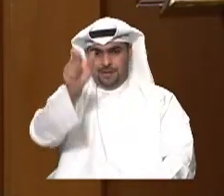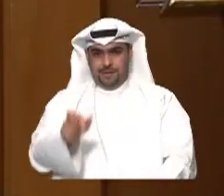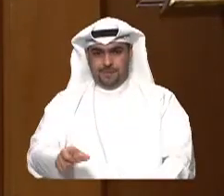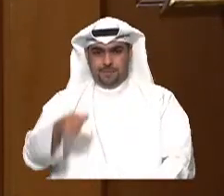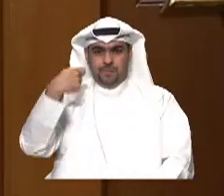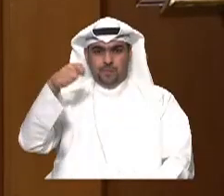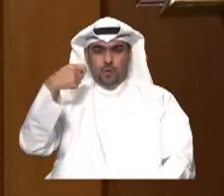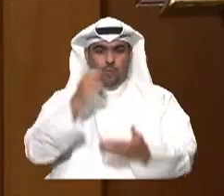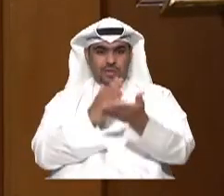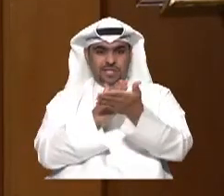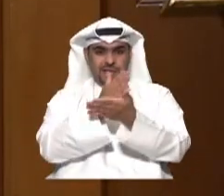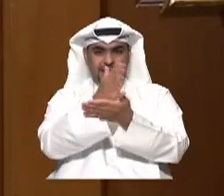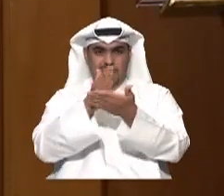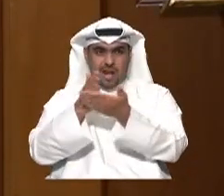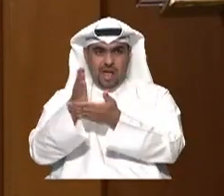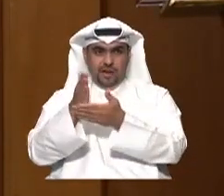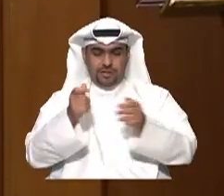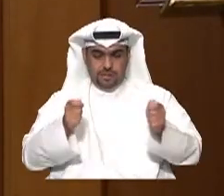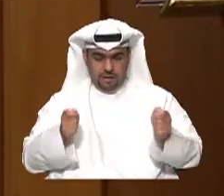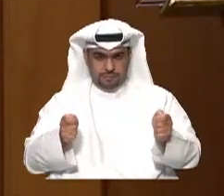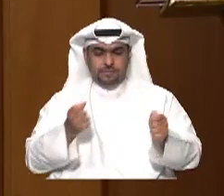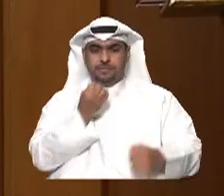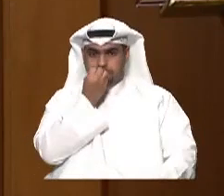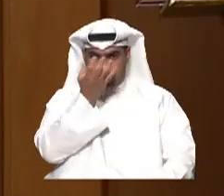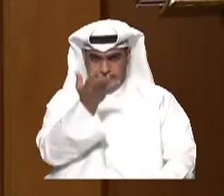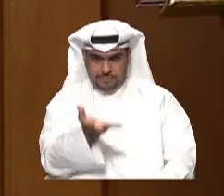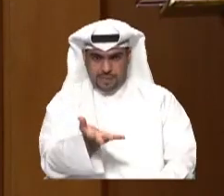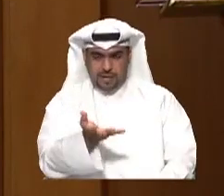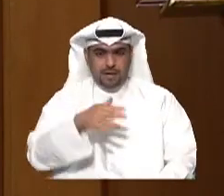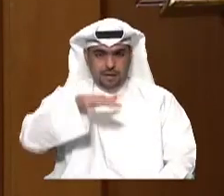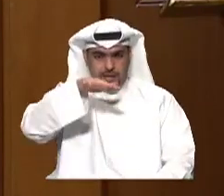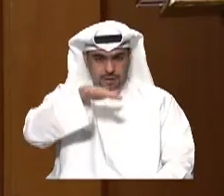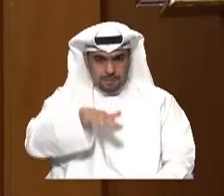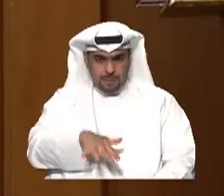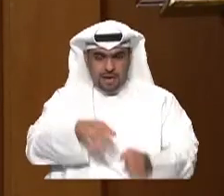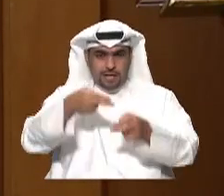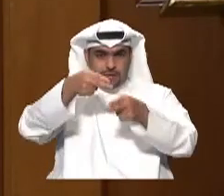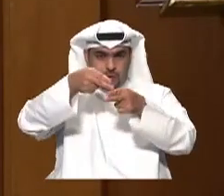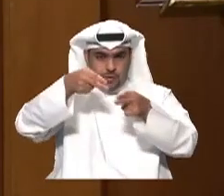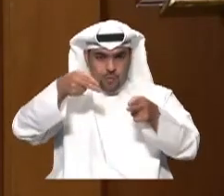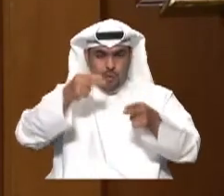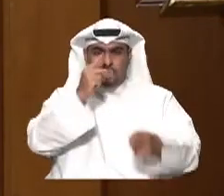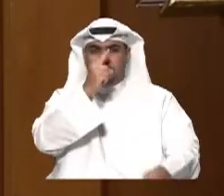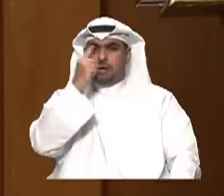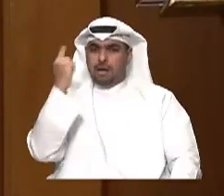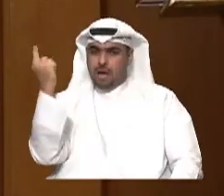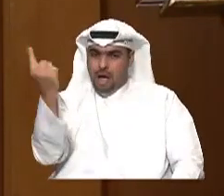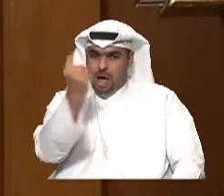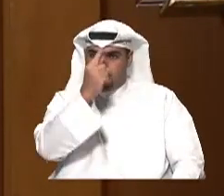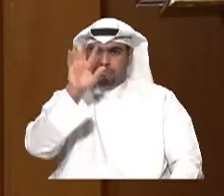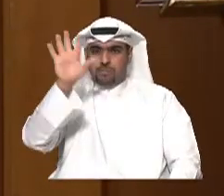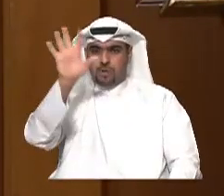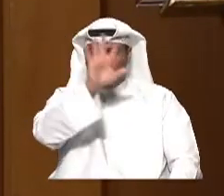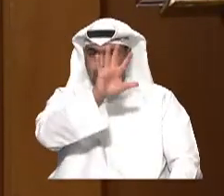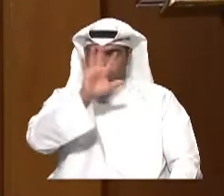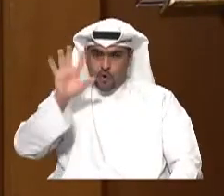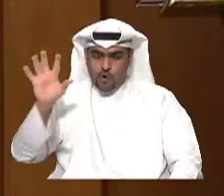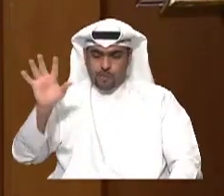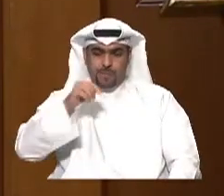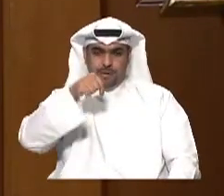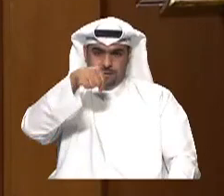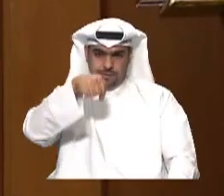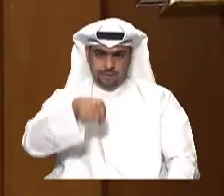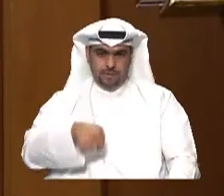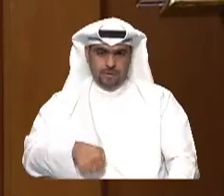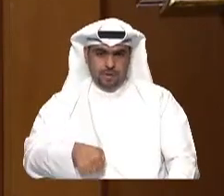دولة الكويت في هذا الاجتماع، أشار فيها أن دولة الكويت والمجتمع الدولي يتابعون ببالغ القلق